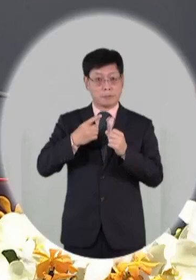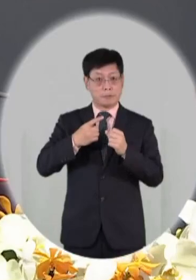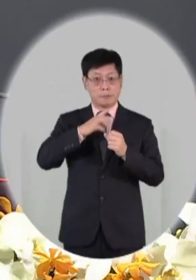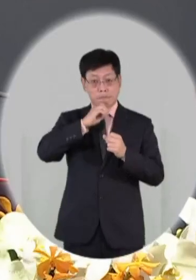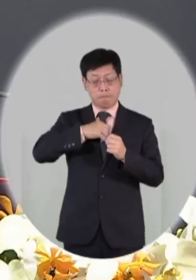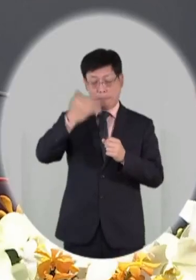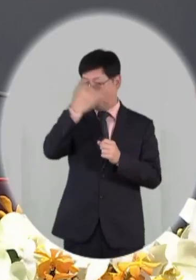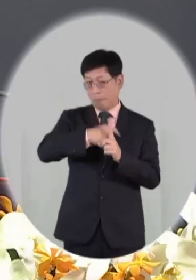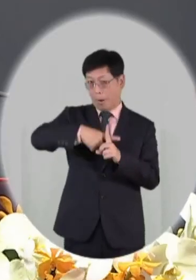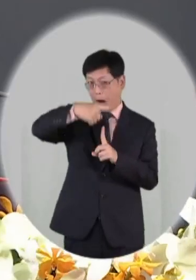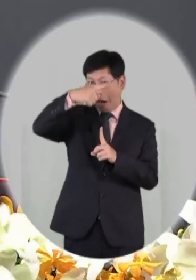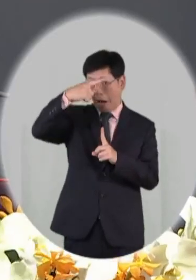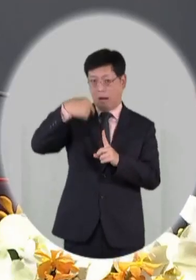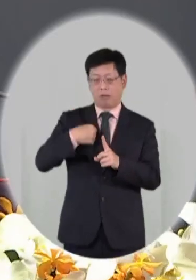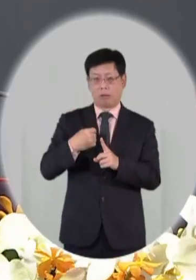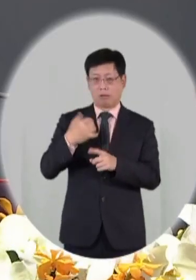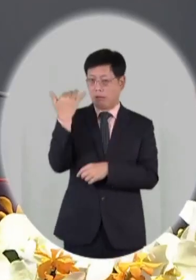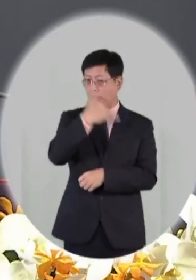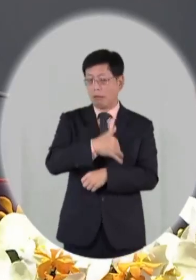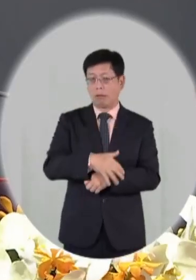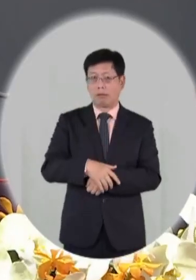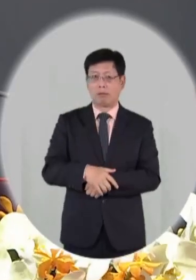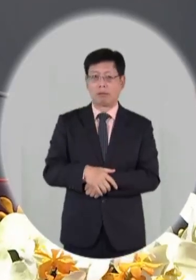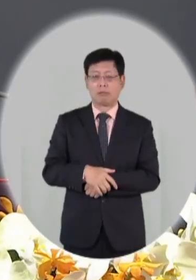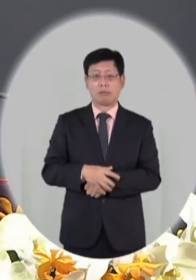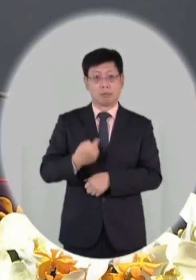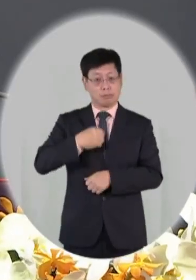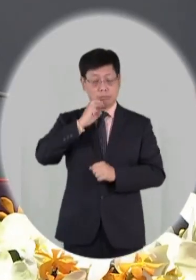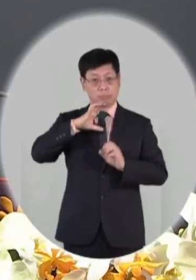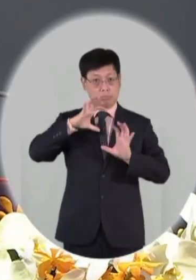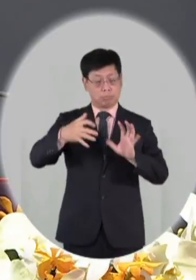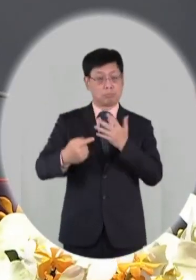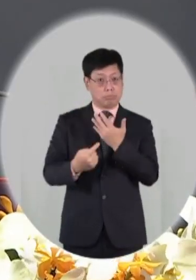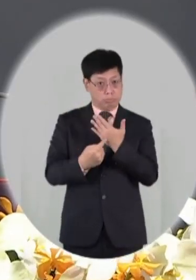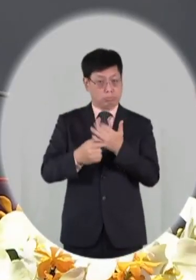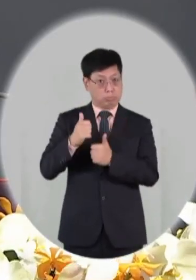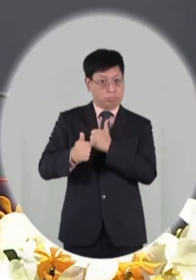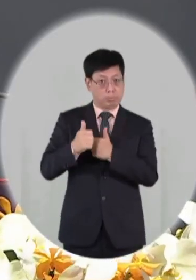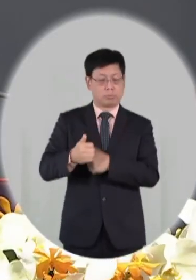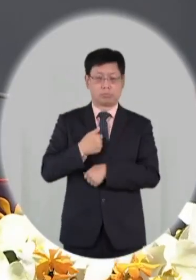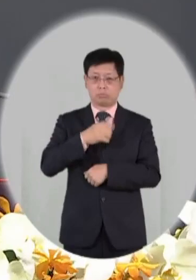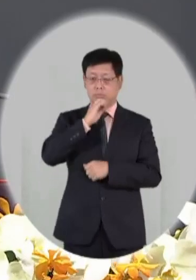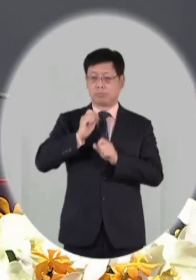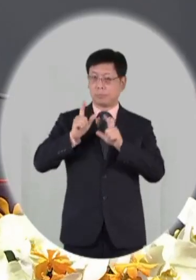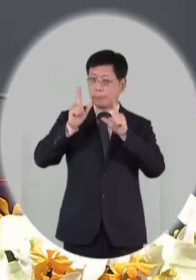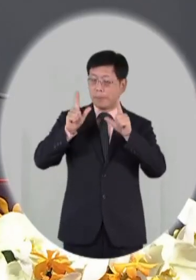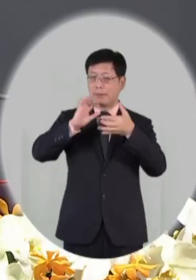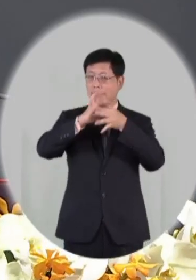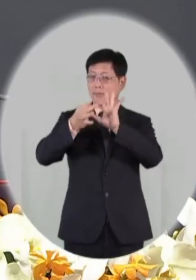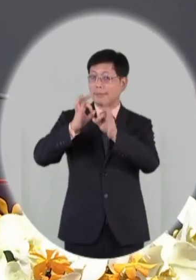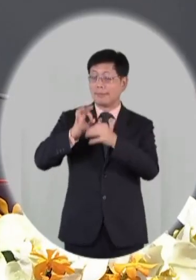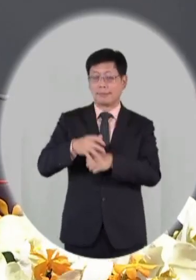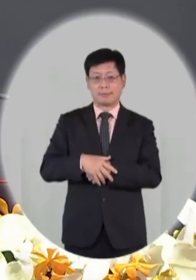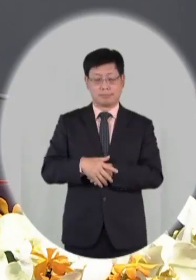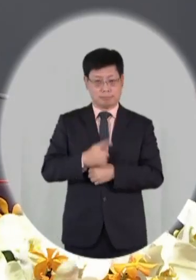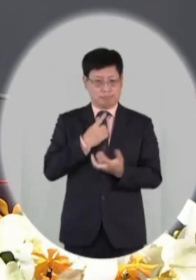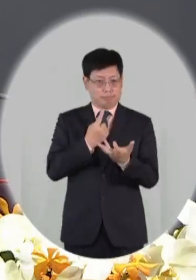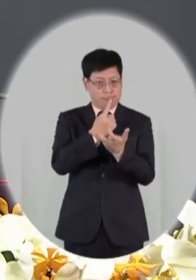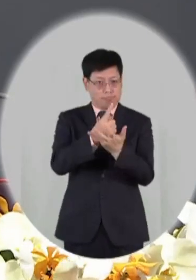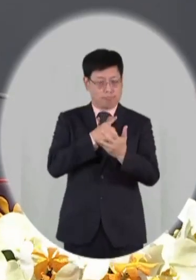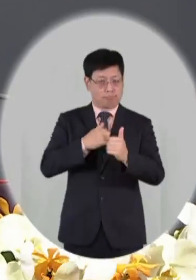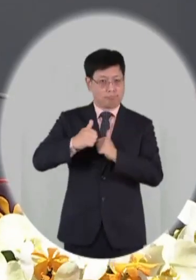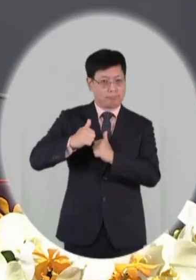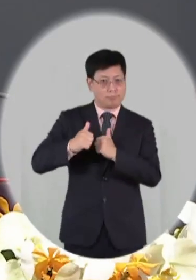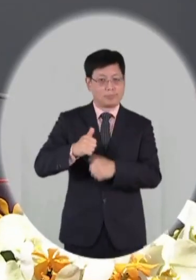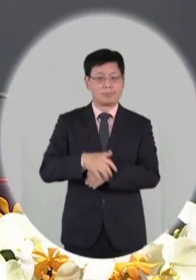升的那一个阶段，我们的国手们在东京奥运的竞技场